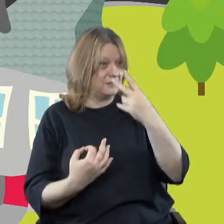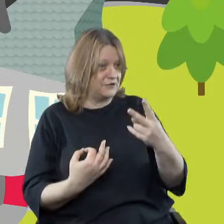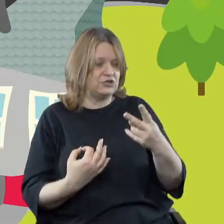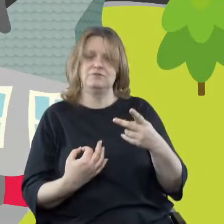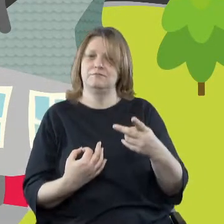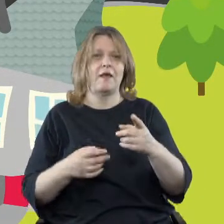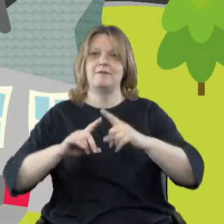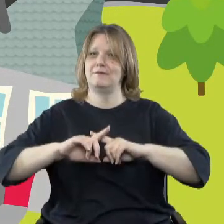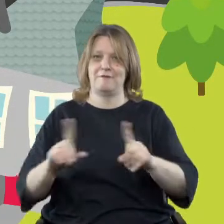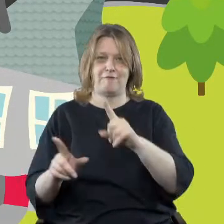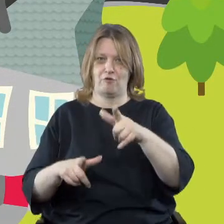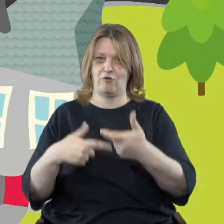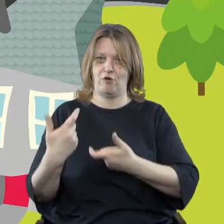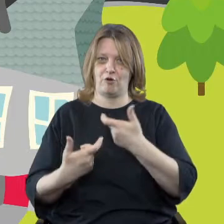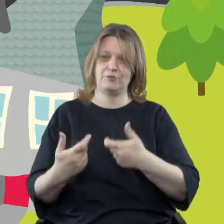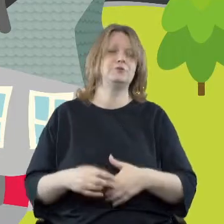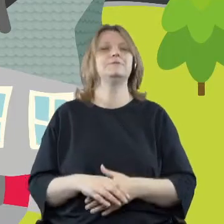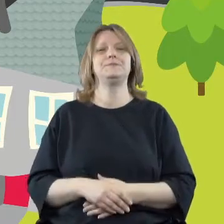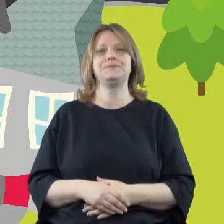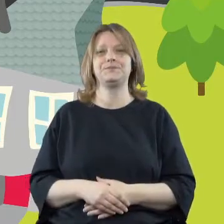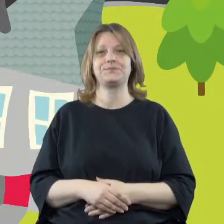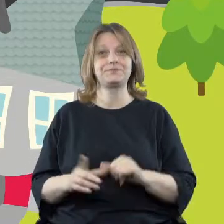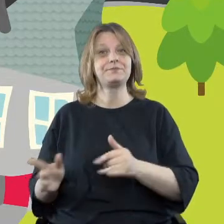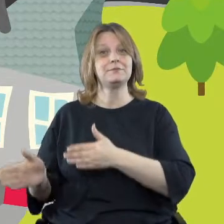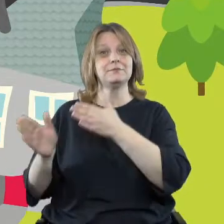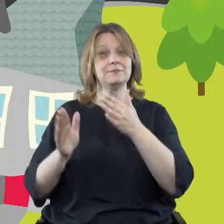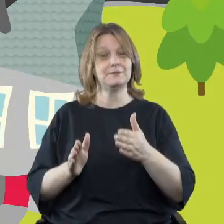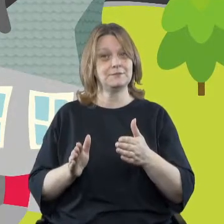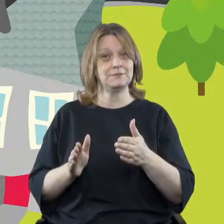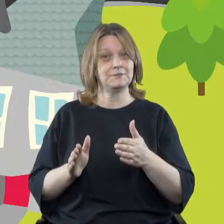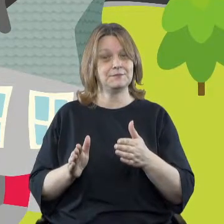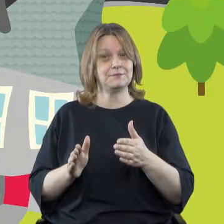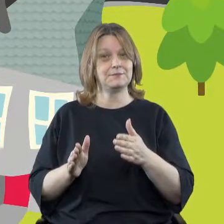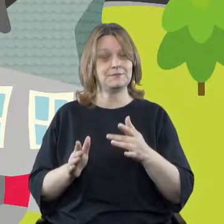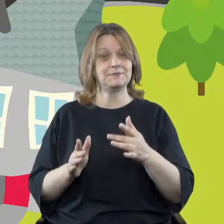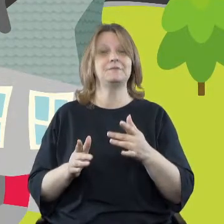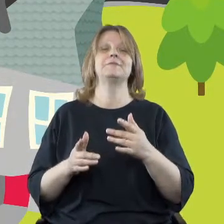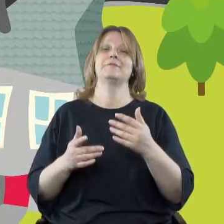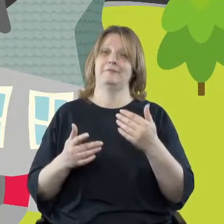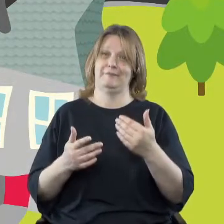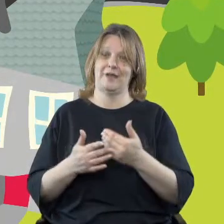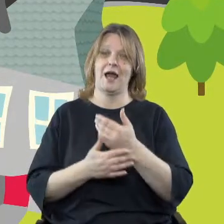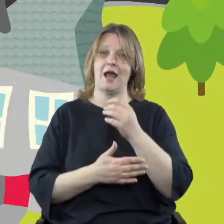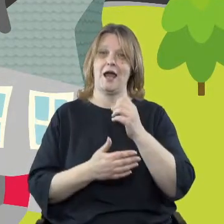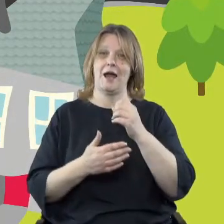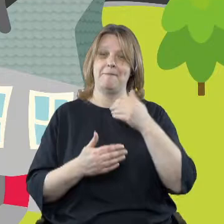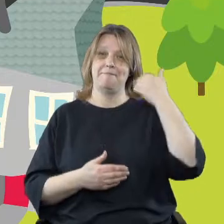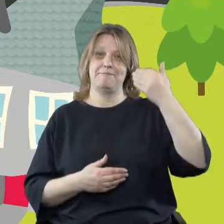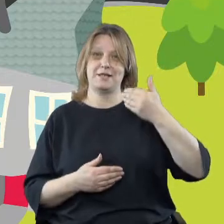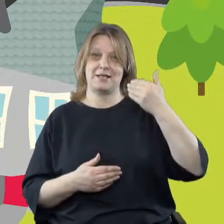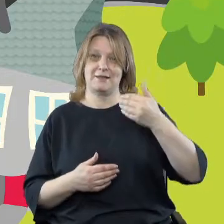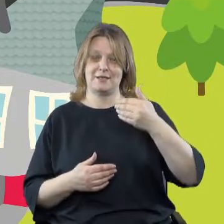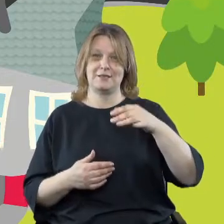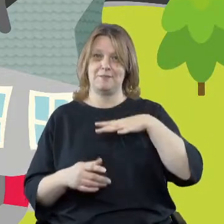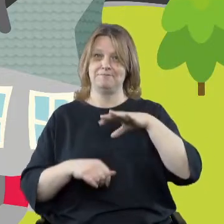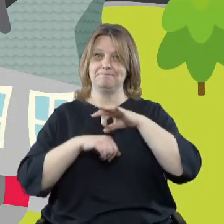nie zapinamy. No super, słuchajcie, to przejdziemy teraz do właściwej części prezentacji, którą poprowadzi z